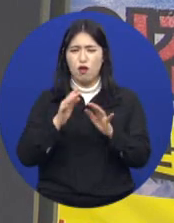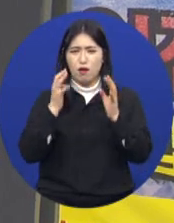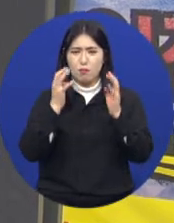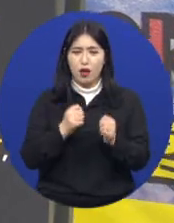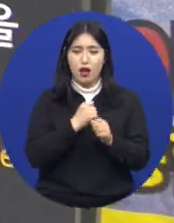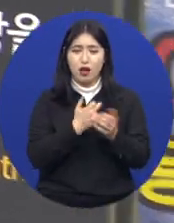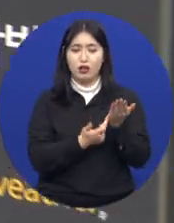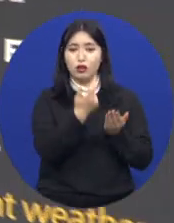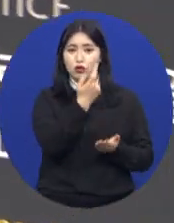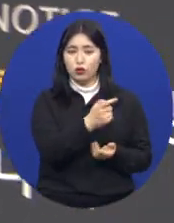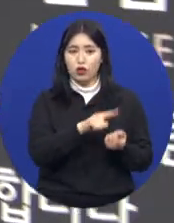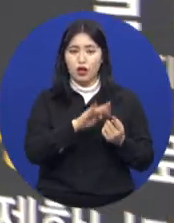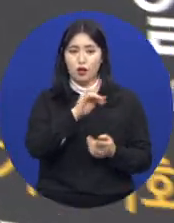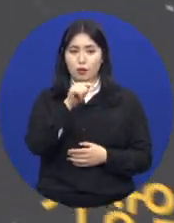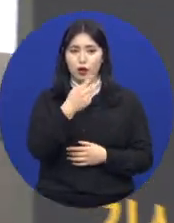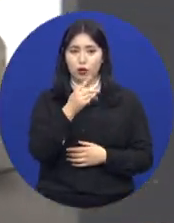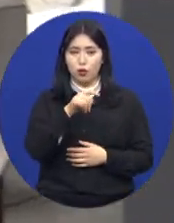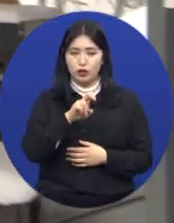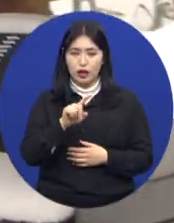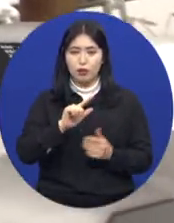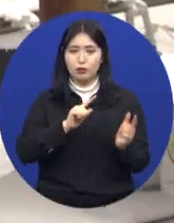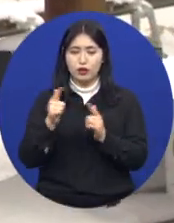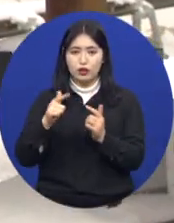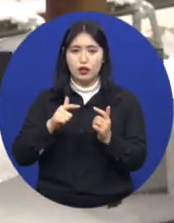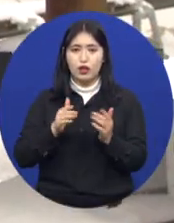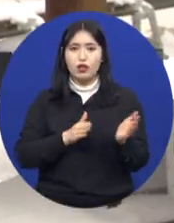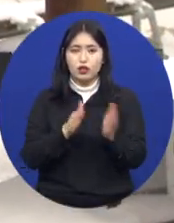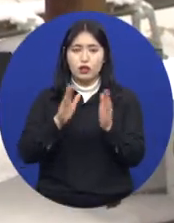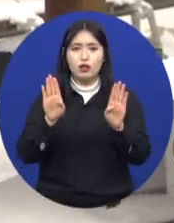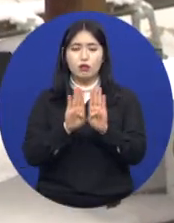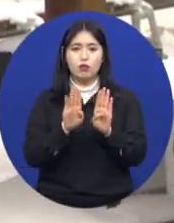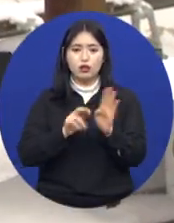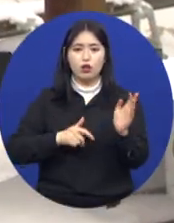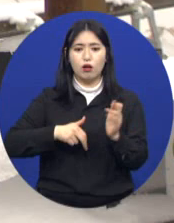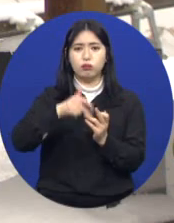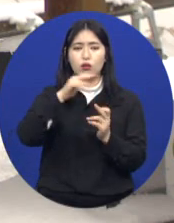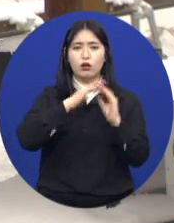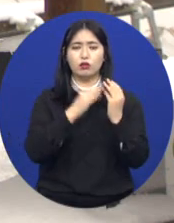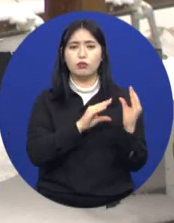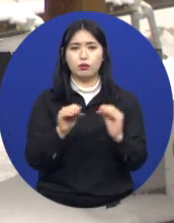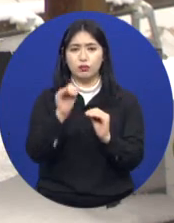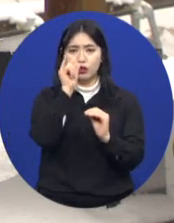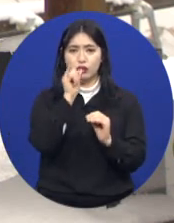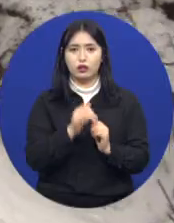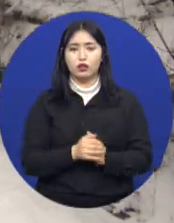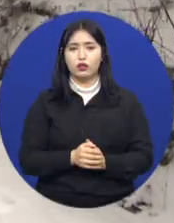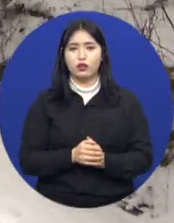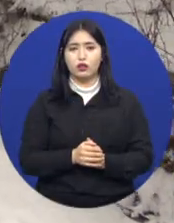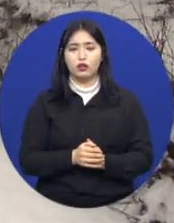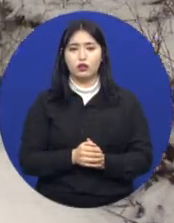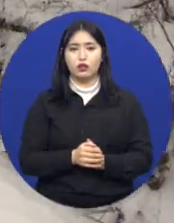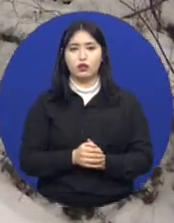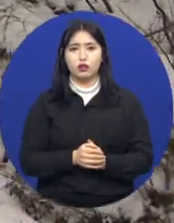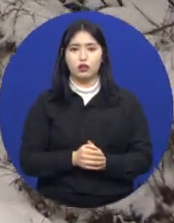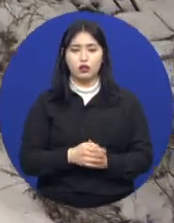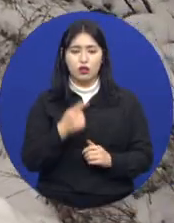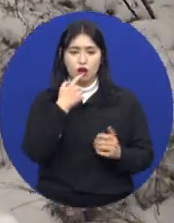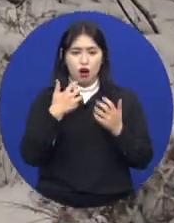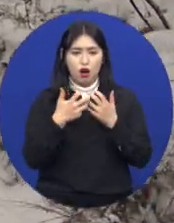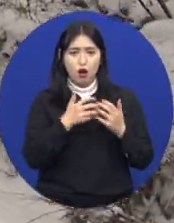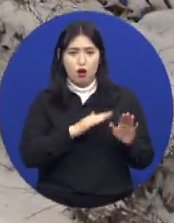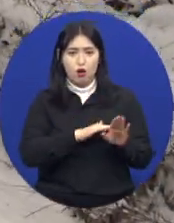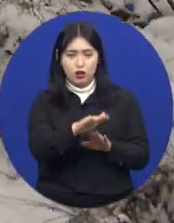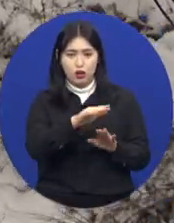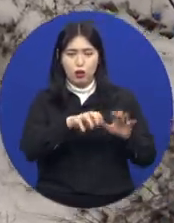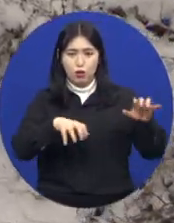한라산의 는 백록담 과 위스 여름으로 향하는 모든 탐방으로 에서 있다니 전면 통제 됐습니다 빙판길로 변한 도로